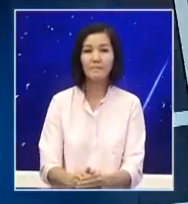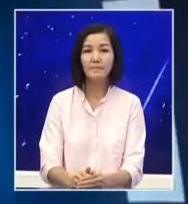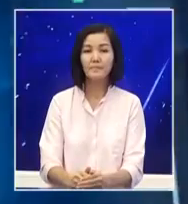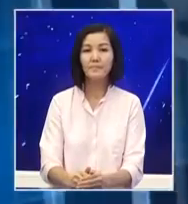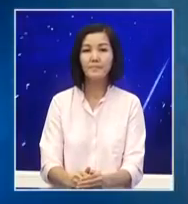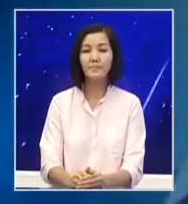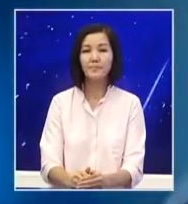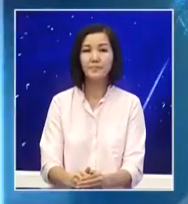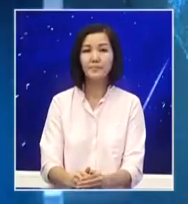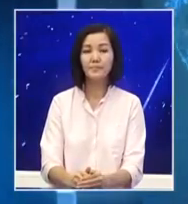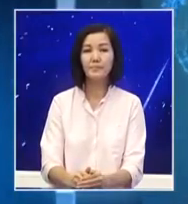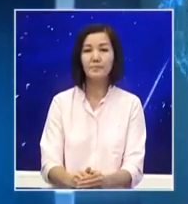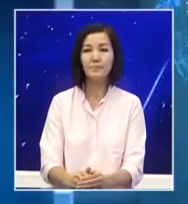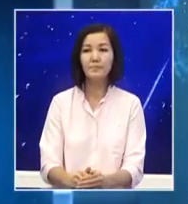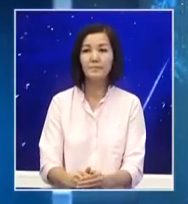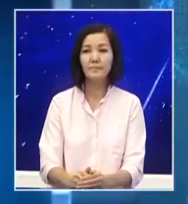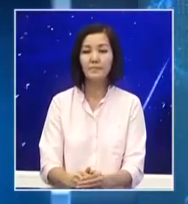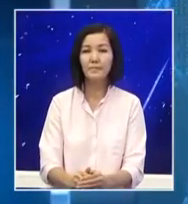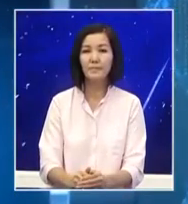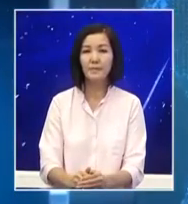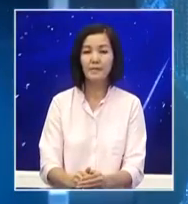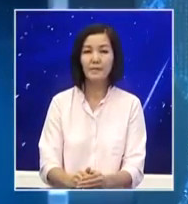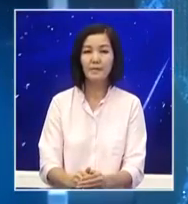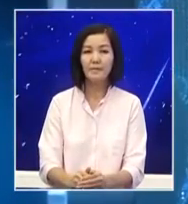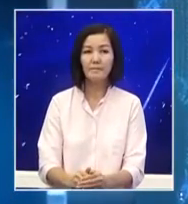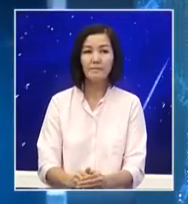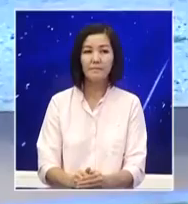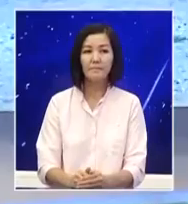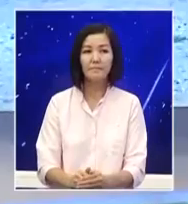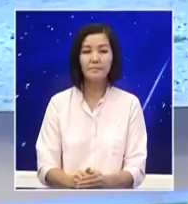Айнұр Мейірханова, Нұржан Мұқанов, Жетісу арнасы.